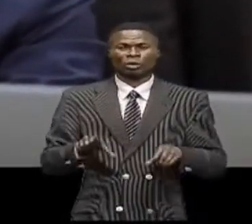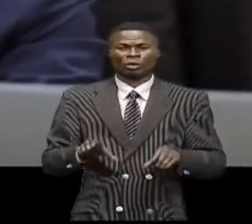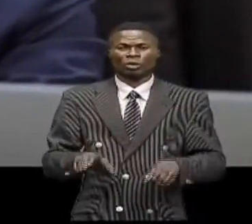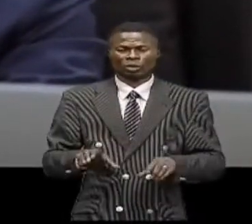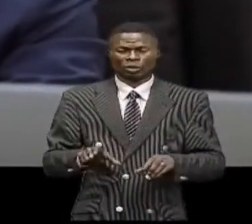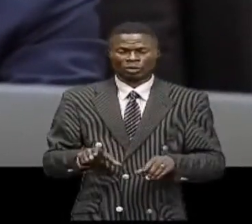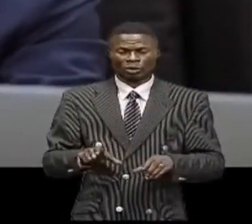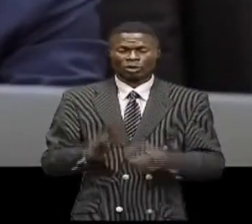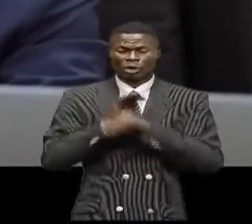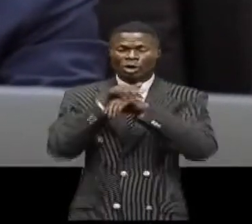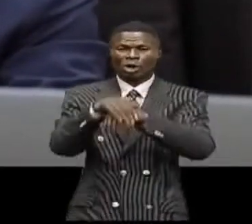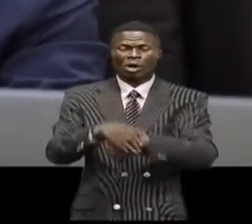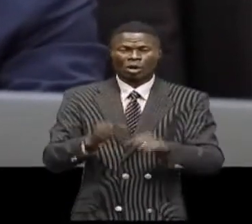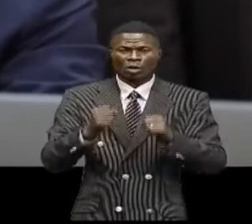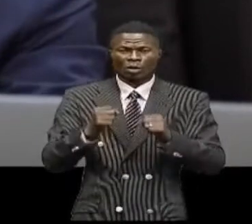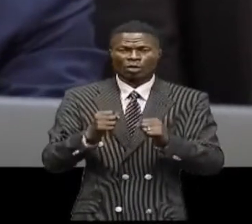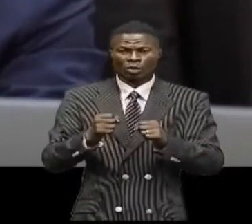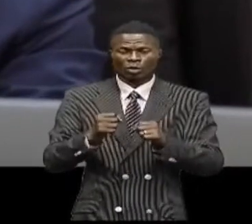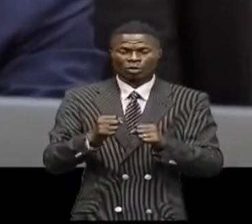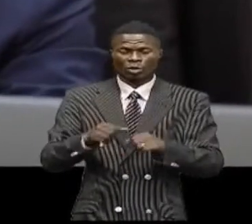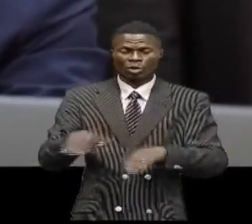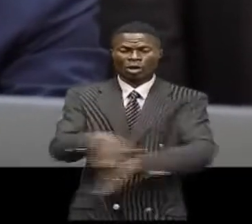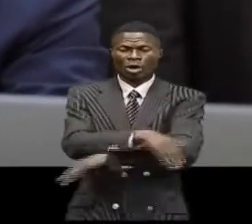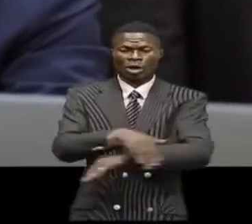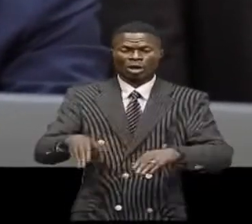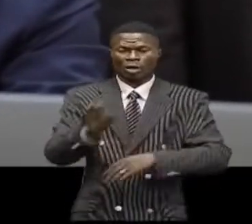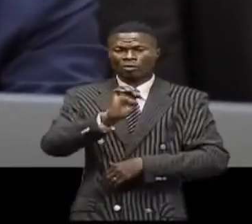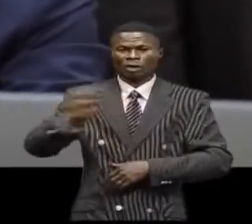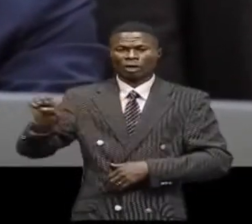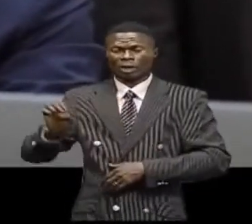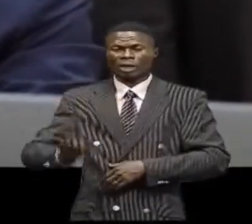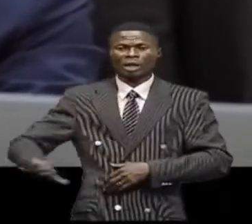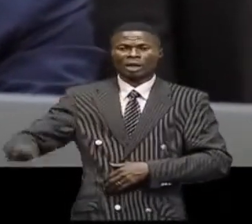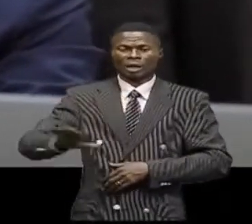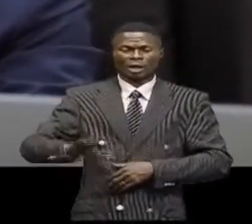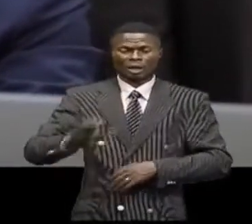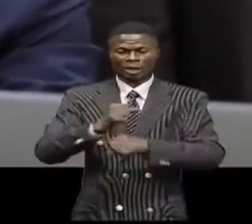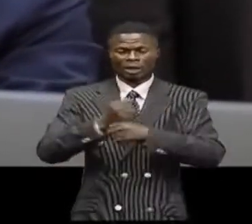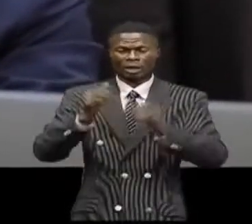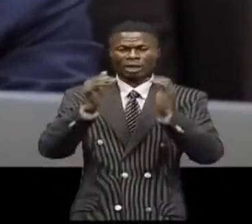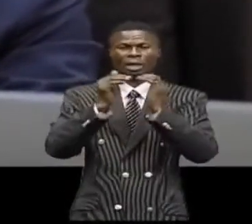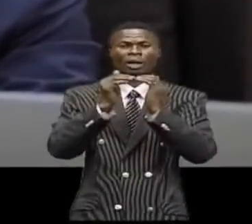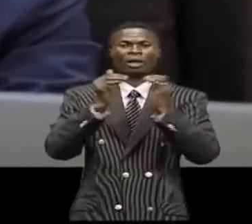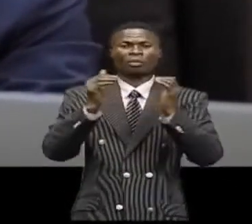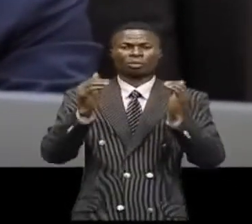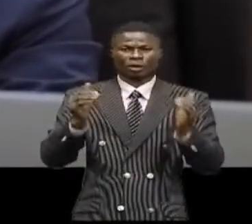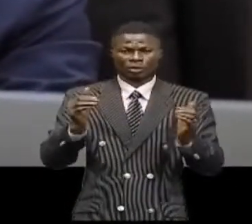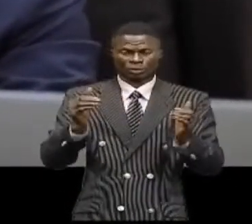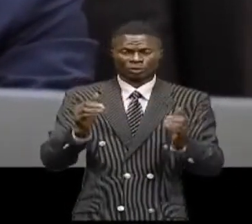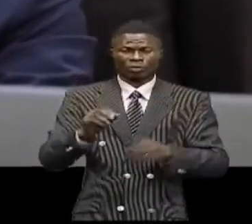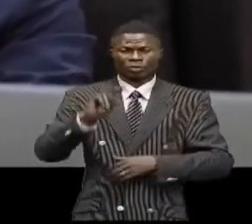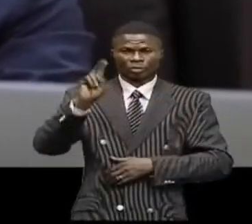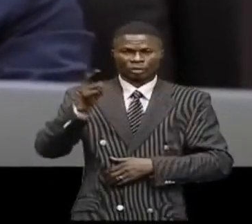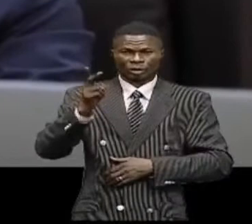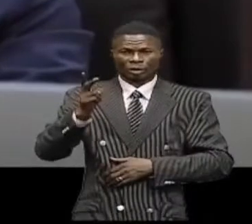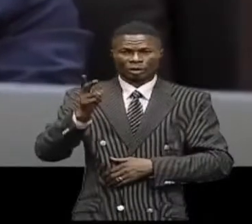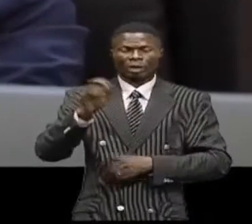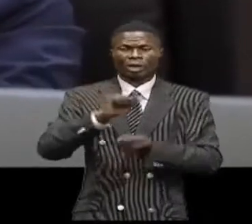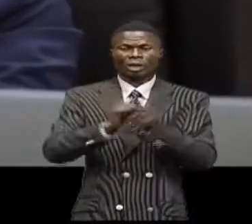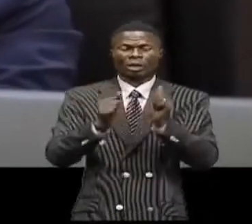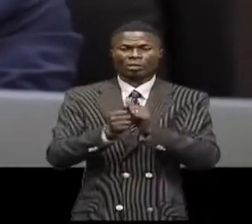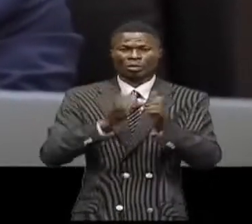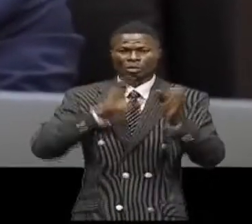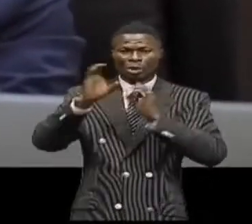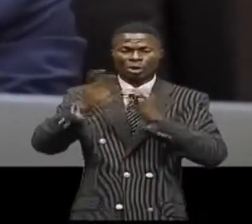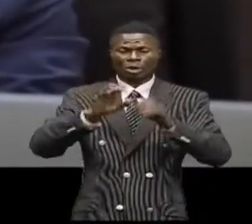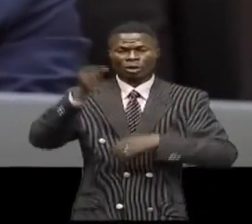sont engagées dans les fronts à l'est de la République pour y rétablir la paix. Le deuxième point de la communication